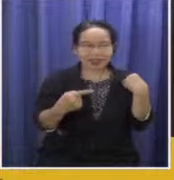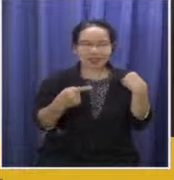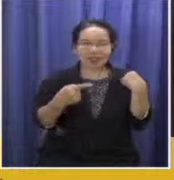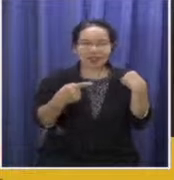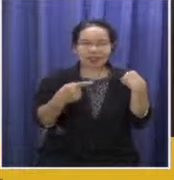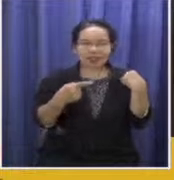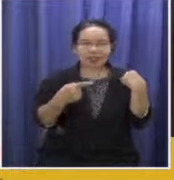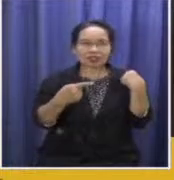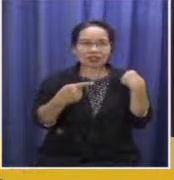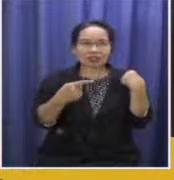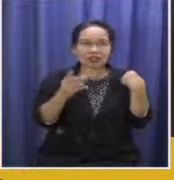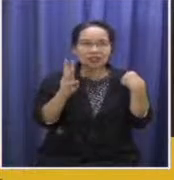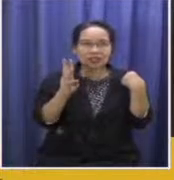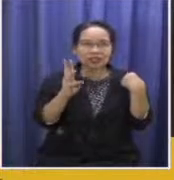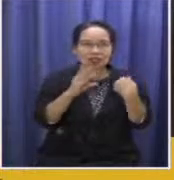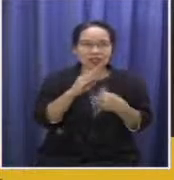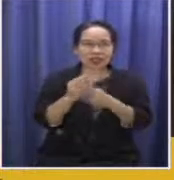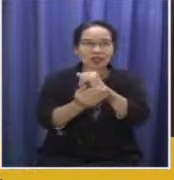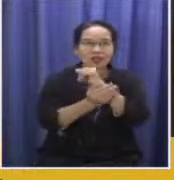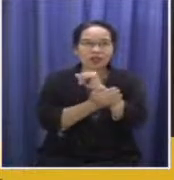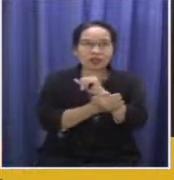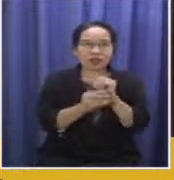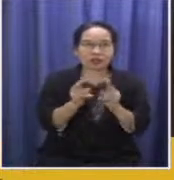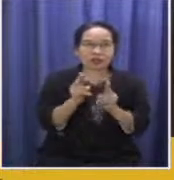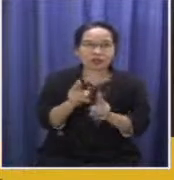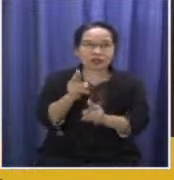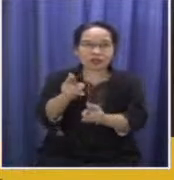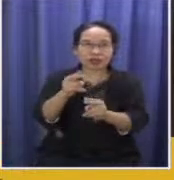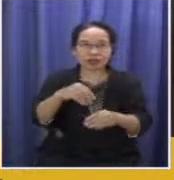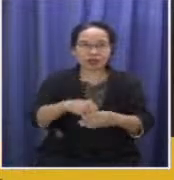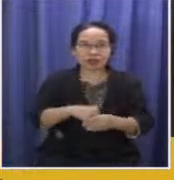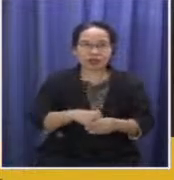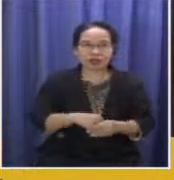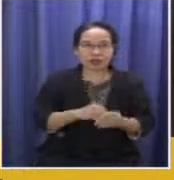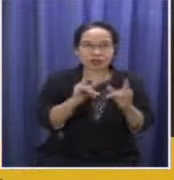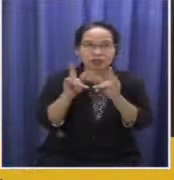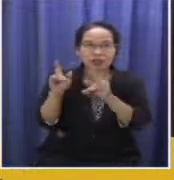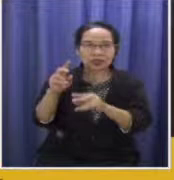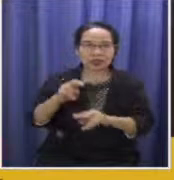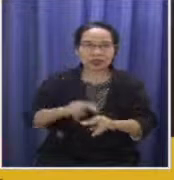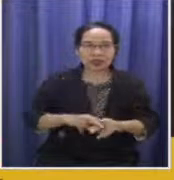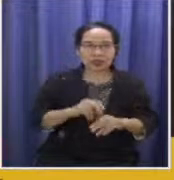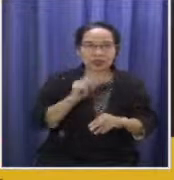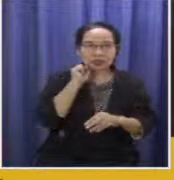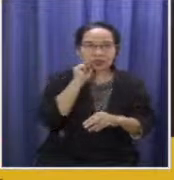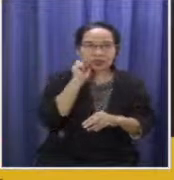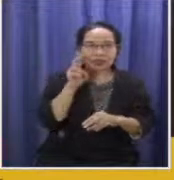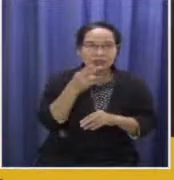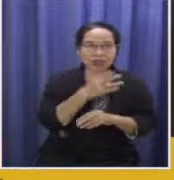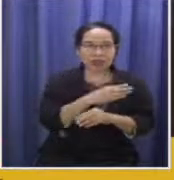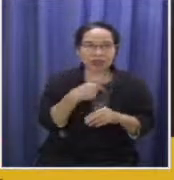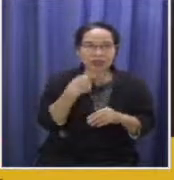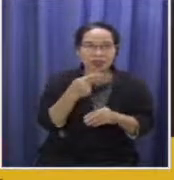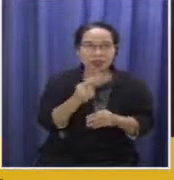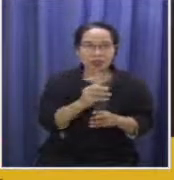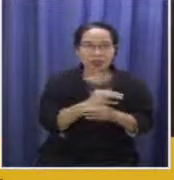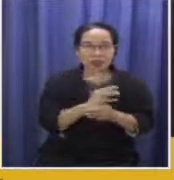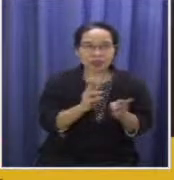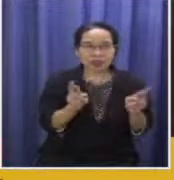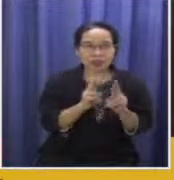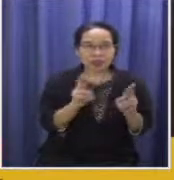गर। 6 तब अब्राम झट्टै पालमा सारा कहाँ गए र